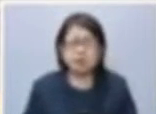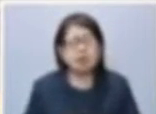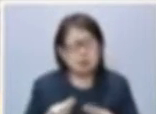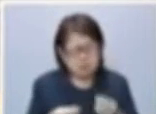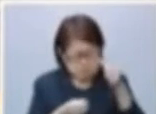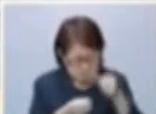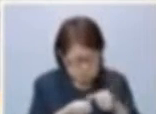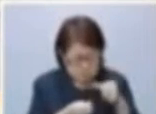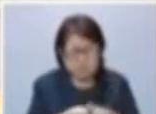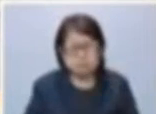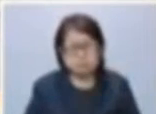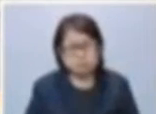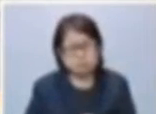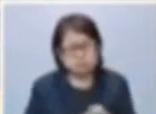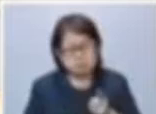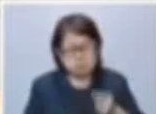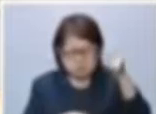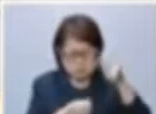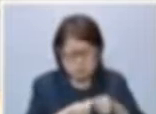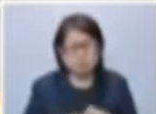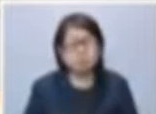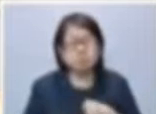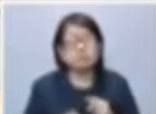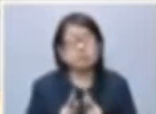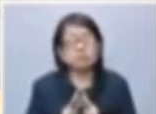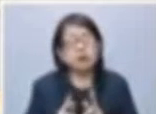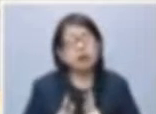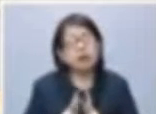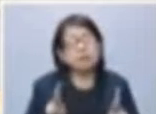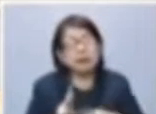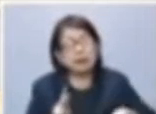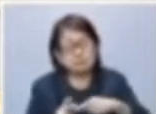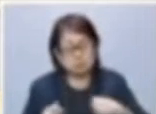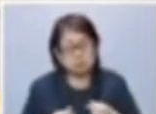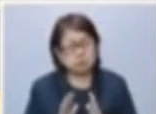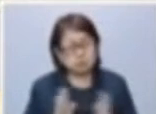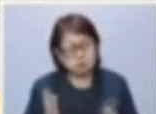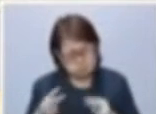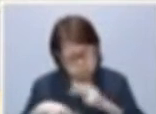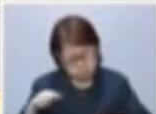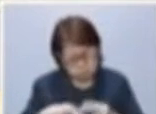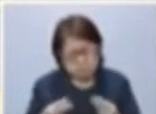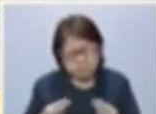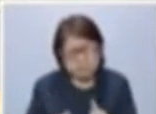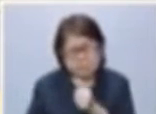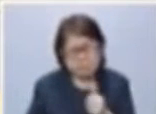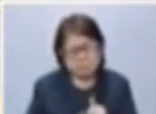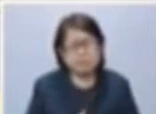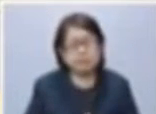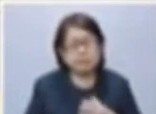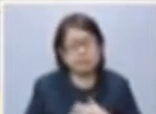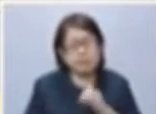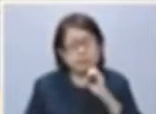ณ์ที่จะต้องจดจำกันไว้ก็ต้องขอบคุณคณะกรรมการนะคะที่ดูได้อย่างละเอียดรอบคอบดิฉันอย